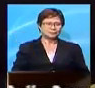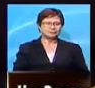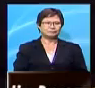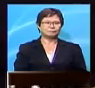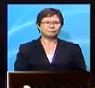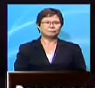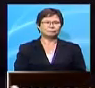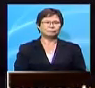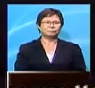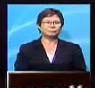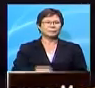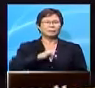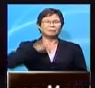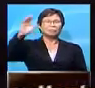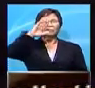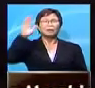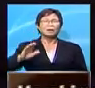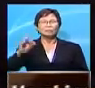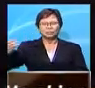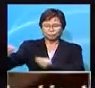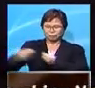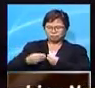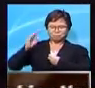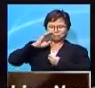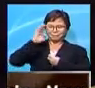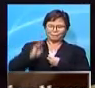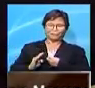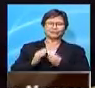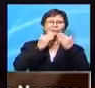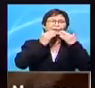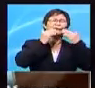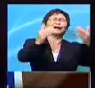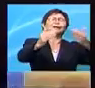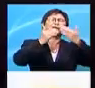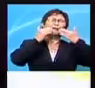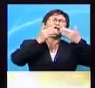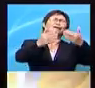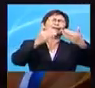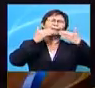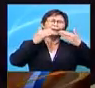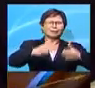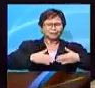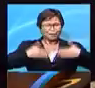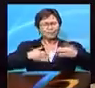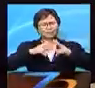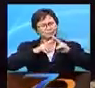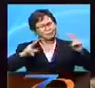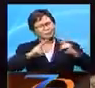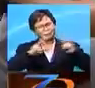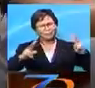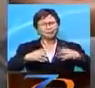alhamdulillah tak pernah dapat macam ni Terima kasih banyak-banyak gembira